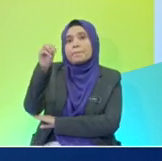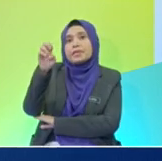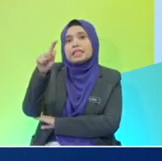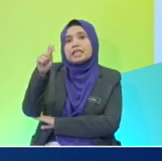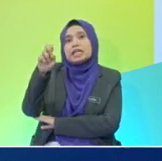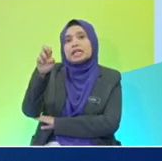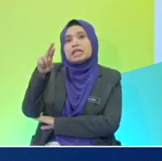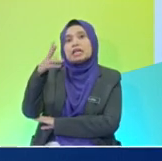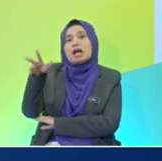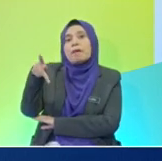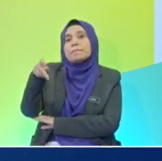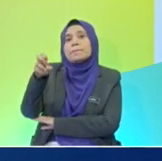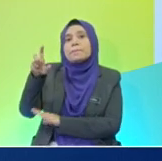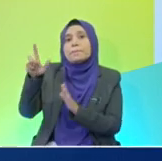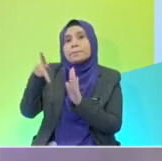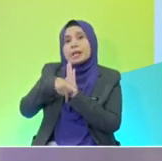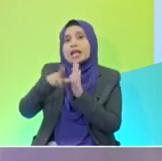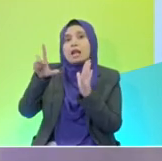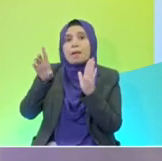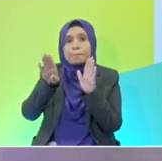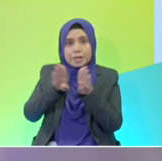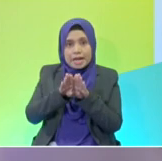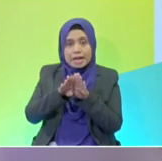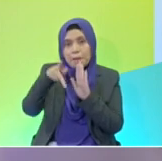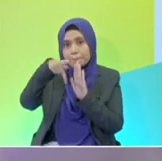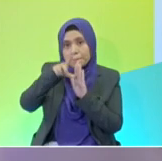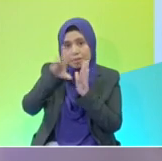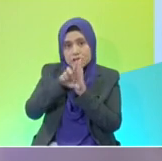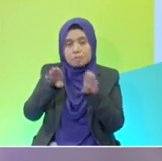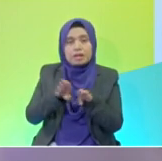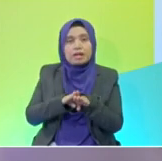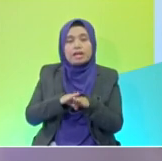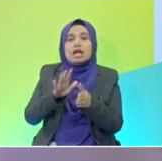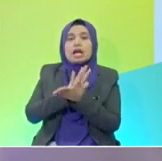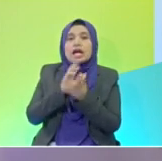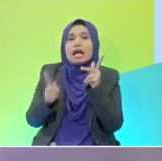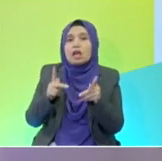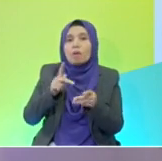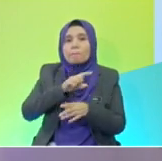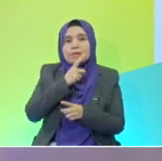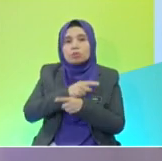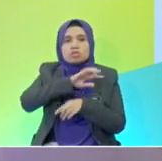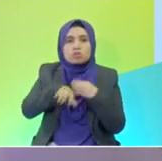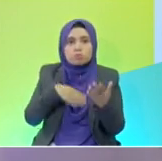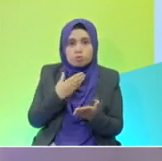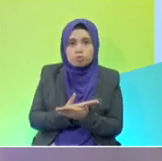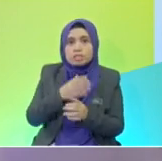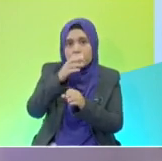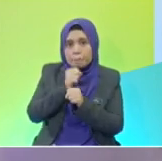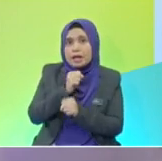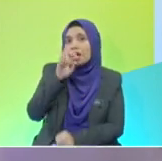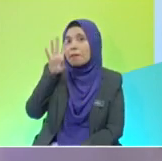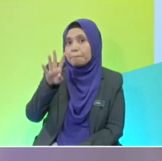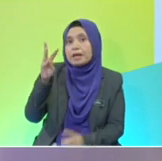jadi dekat sini Billy murid dapat betul 44 markah satu markas sebenarnya membawa